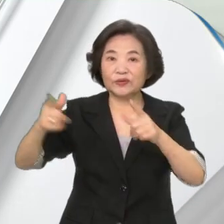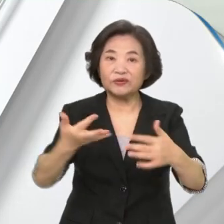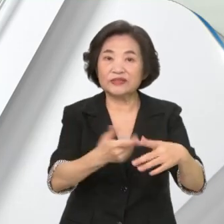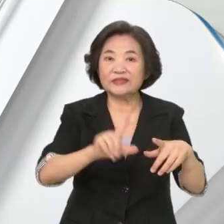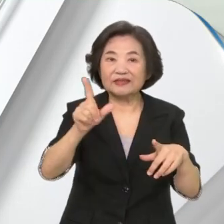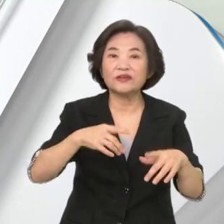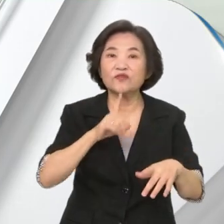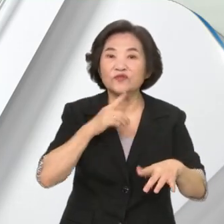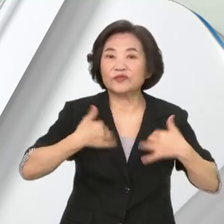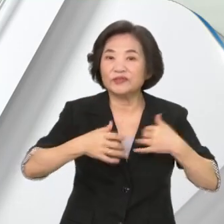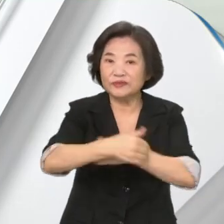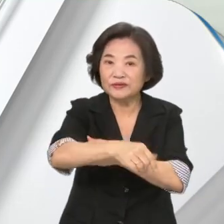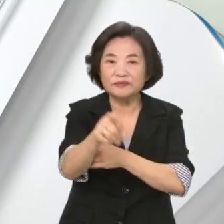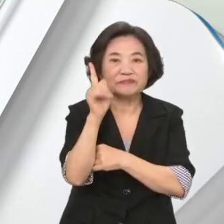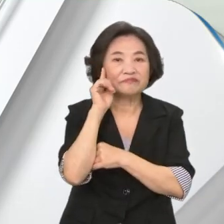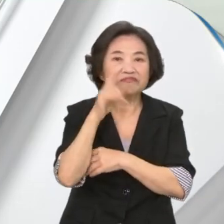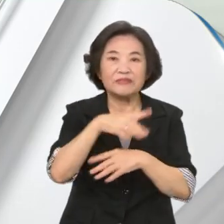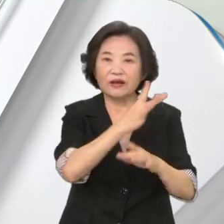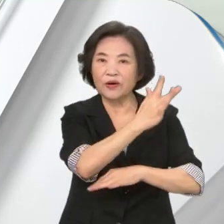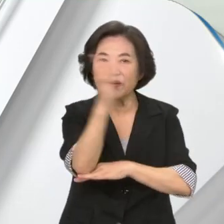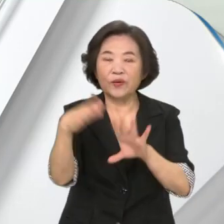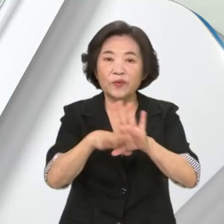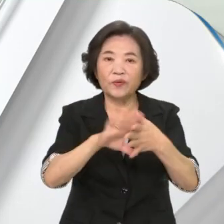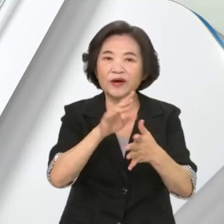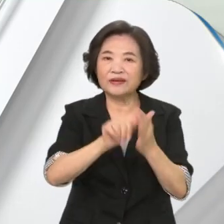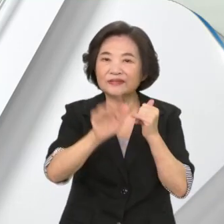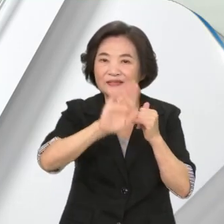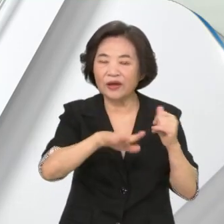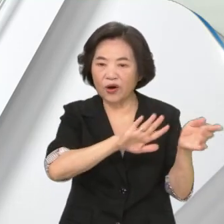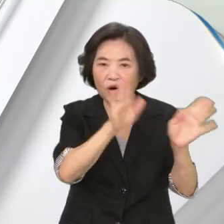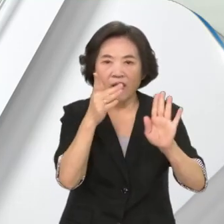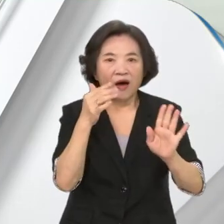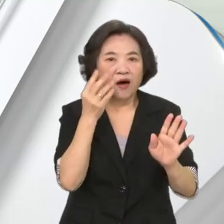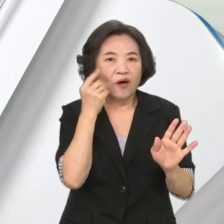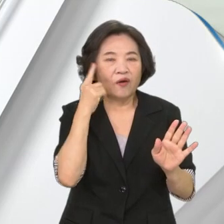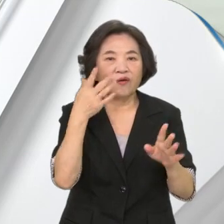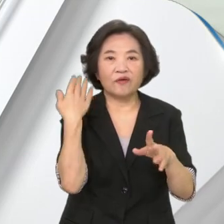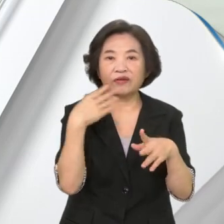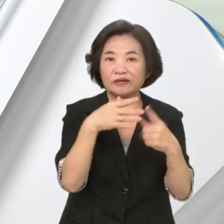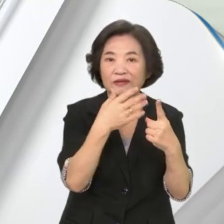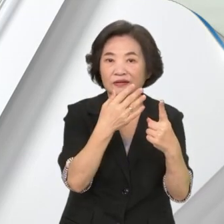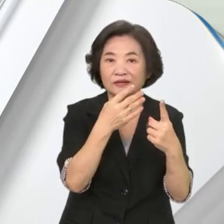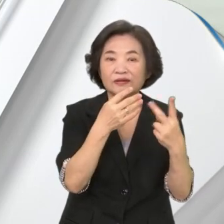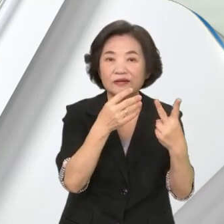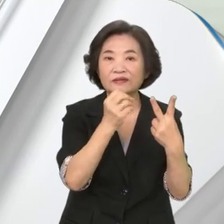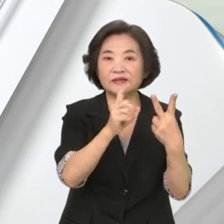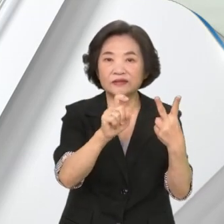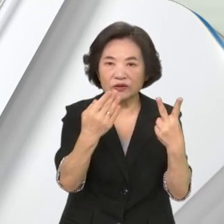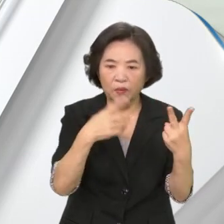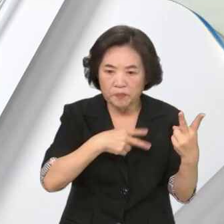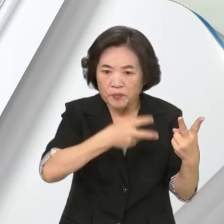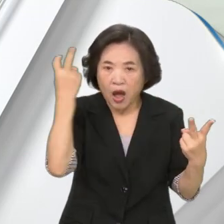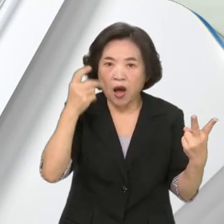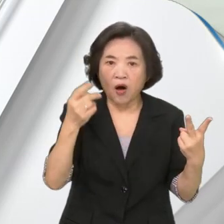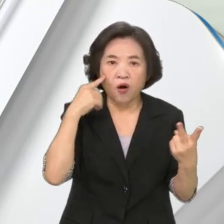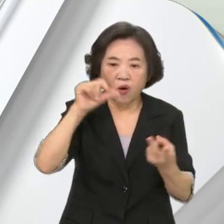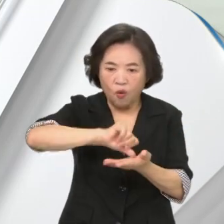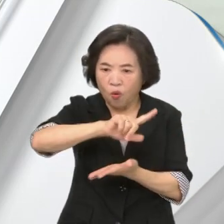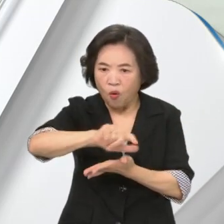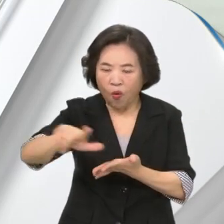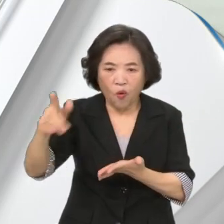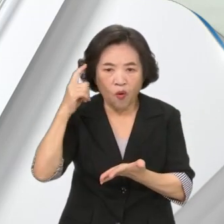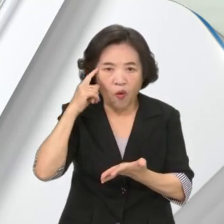推动慈松福建村的慈松林雅文化生态景观区，依然依旧的时间是本年发现到的有罕见的物